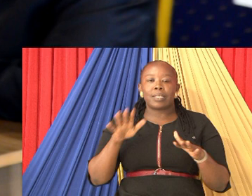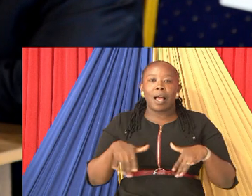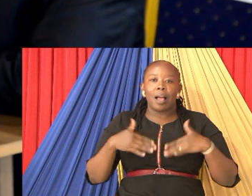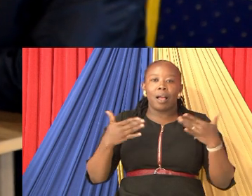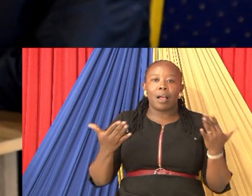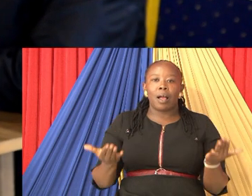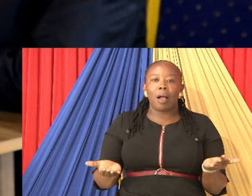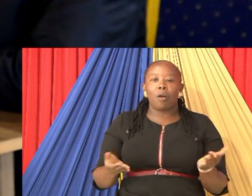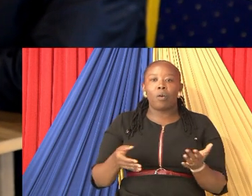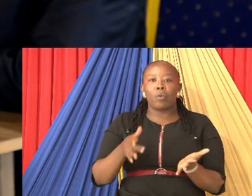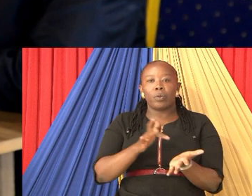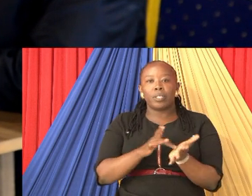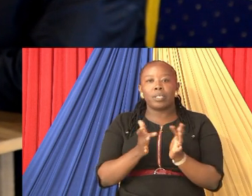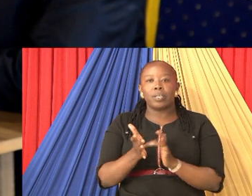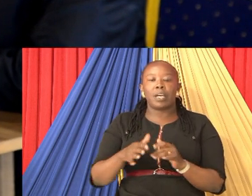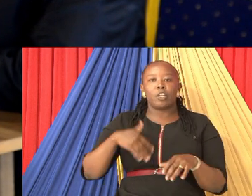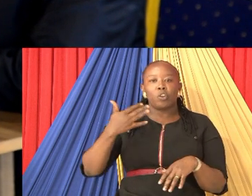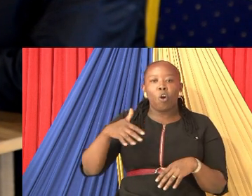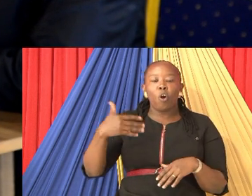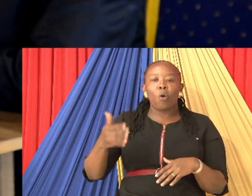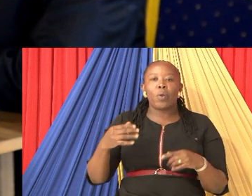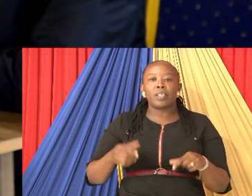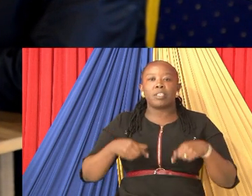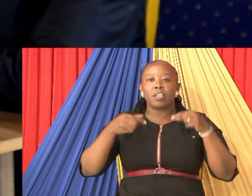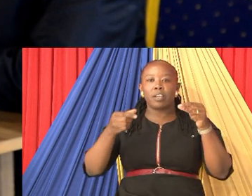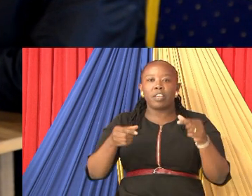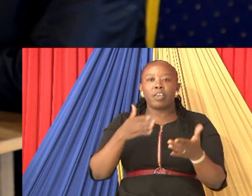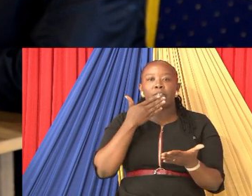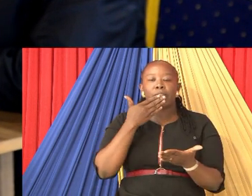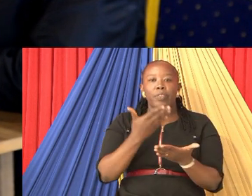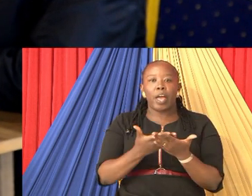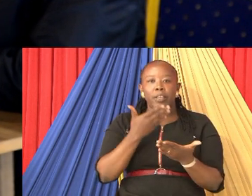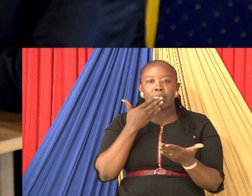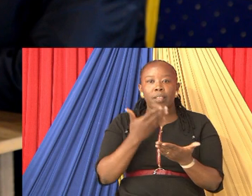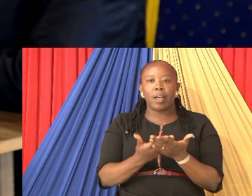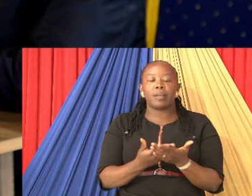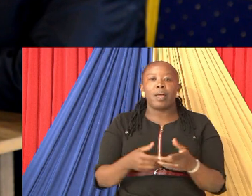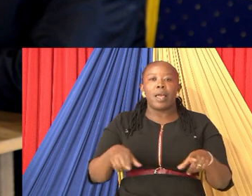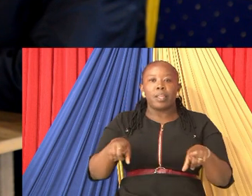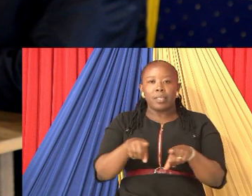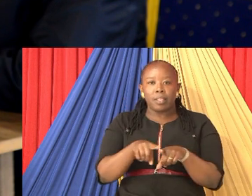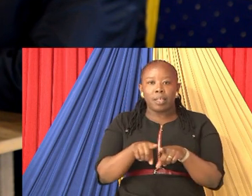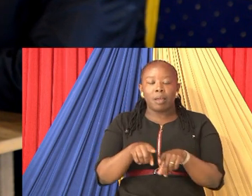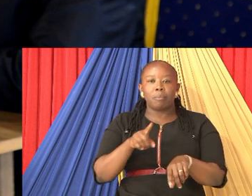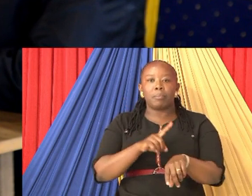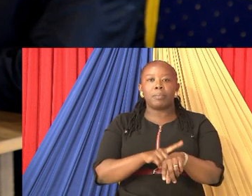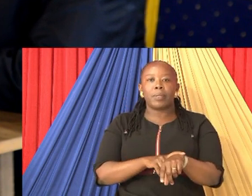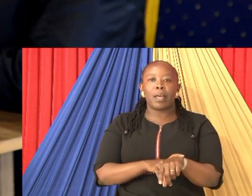kumshukuru Mungu katika mambo yote. Tunaona hata wakati ameingia katika nyumba ya Lazaro